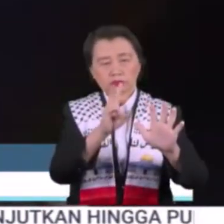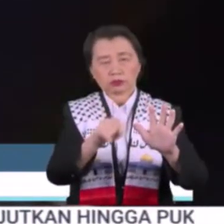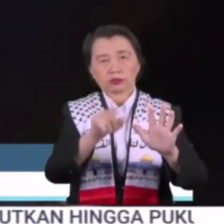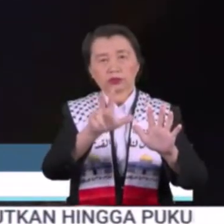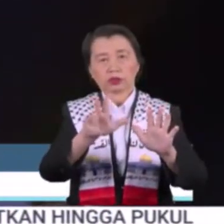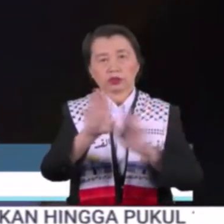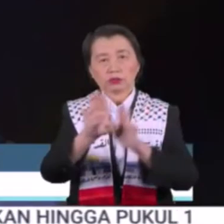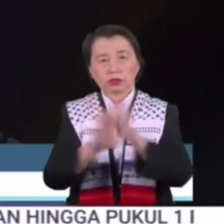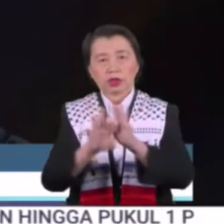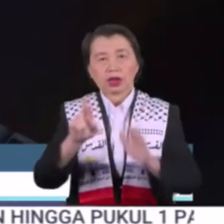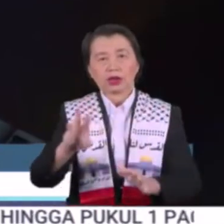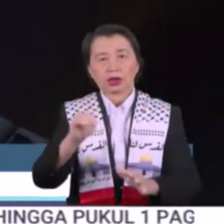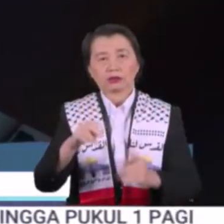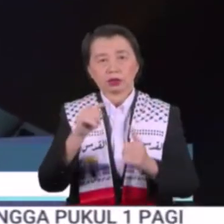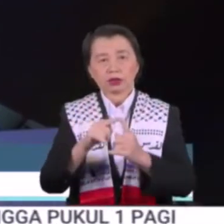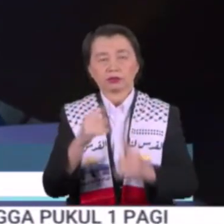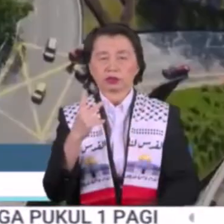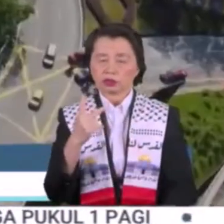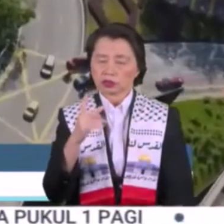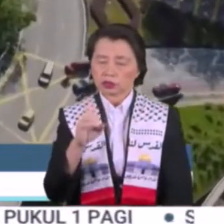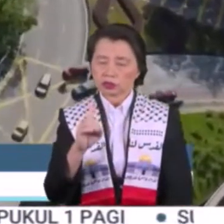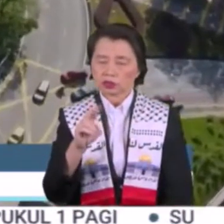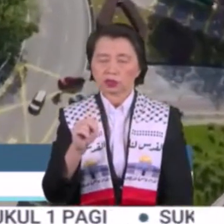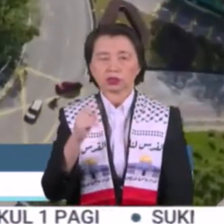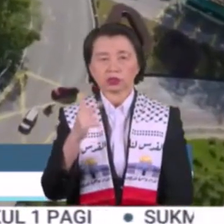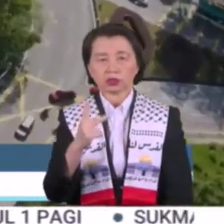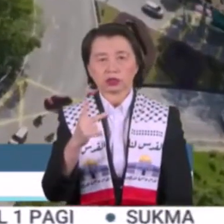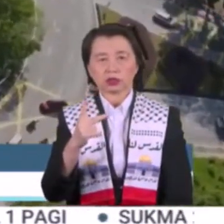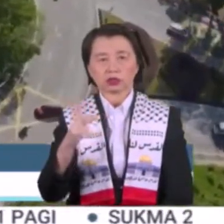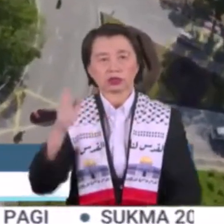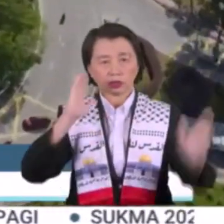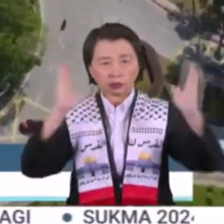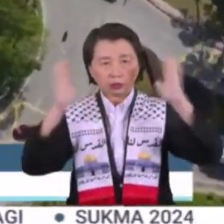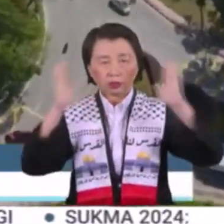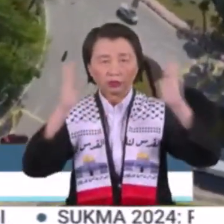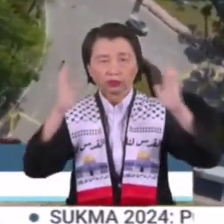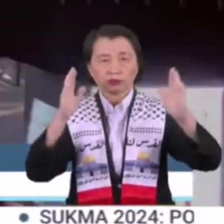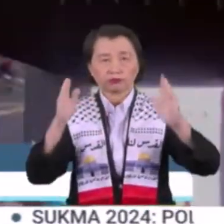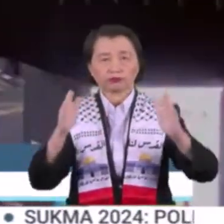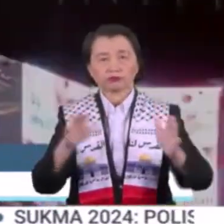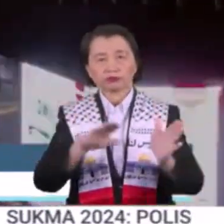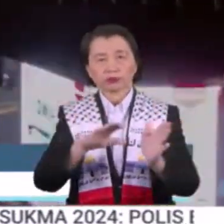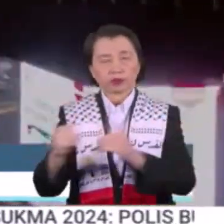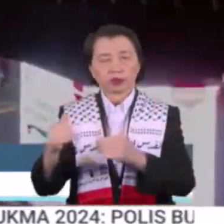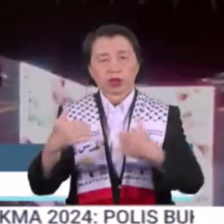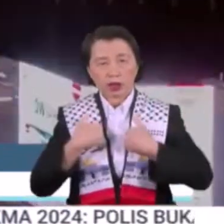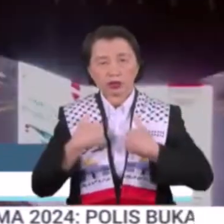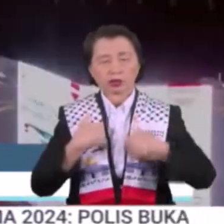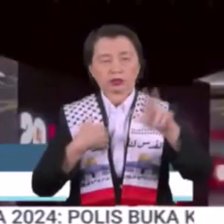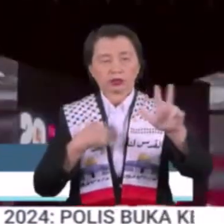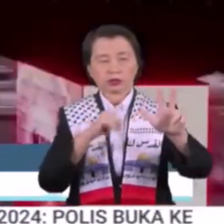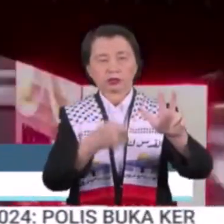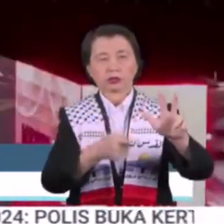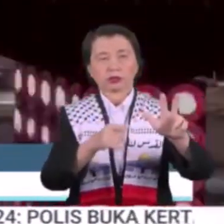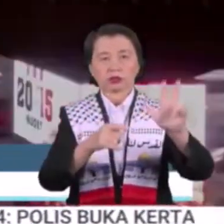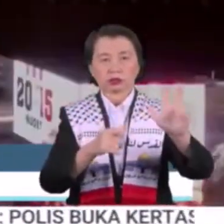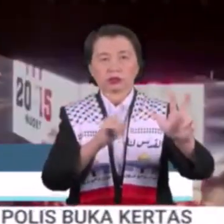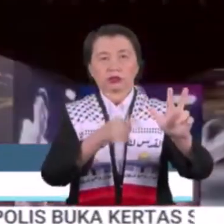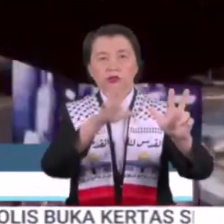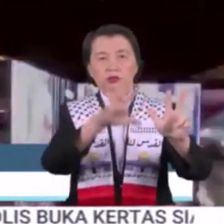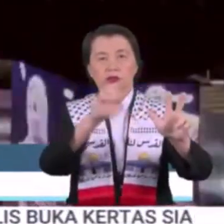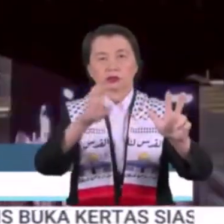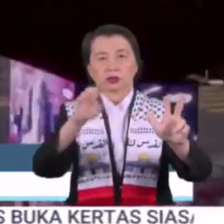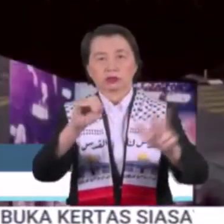57.3 bilion kepada keluaran dalam negara kasar kdnk Malaysia selain mewujudkan lebih 300